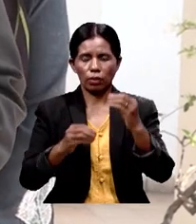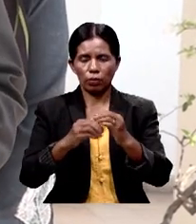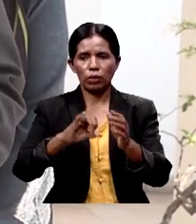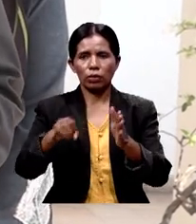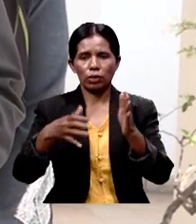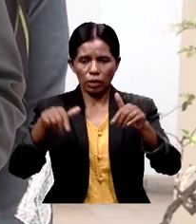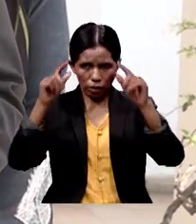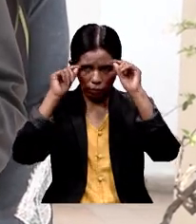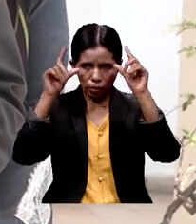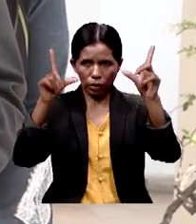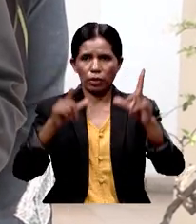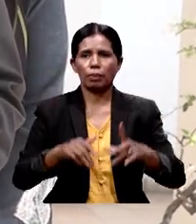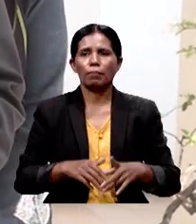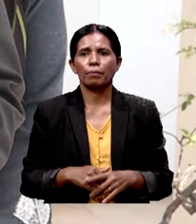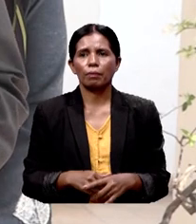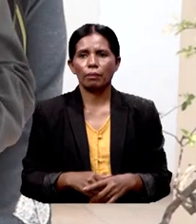Timor